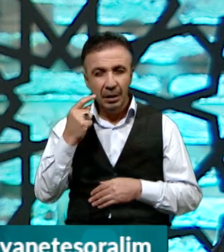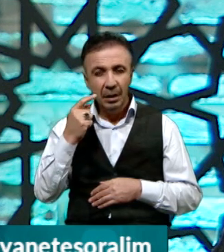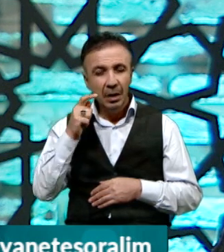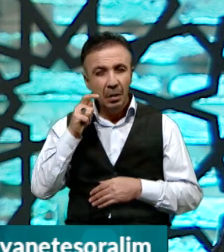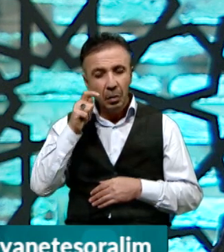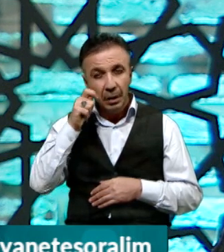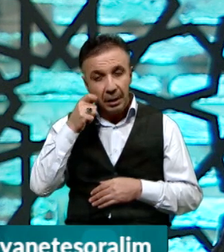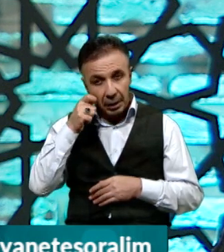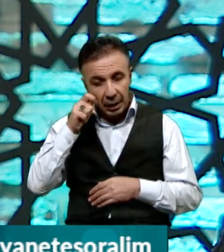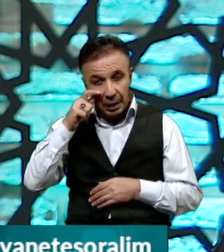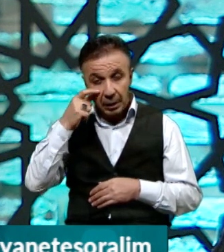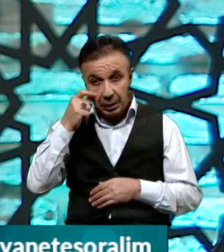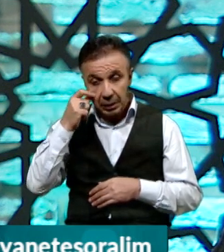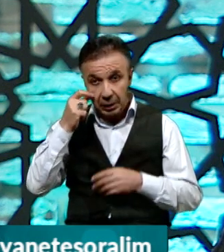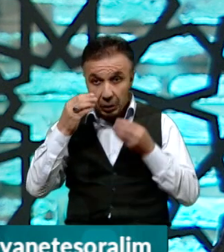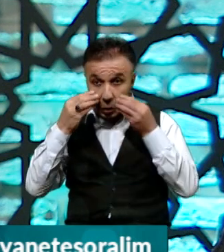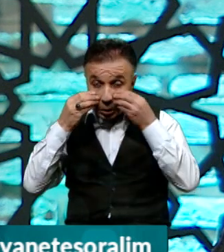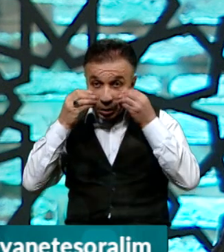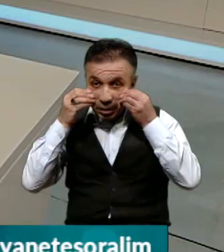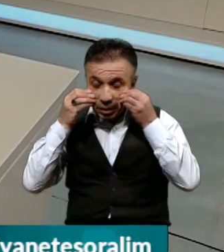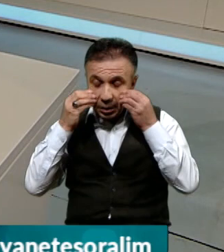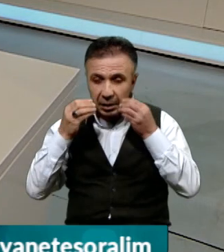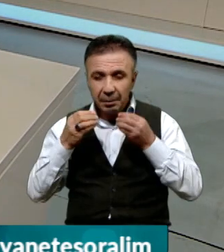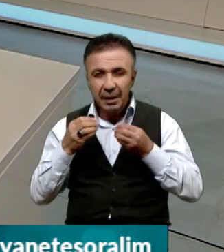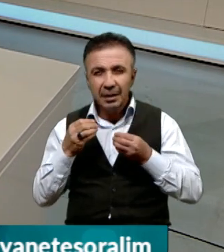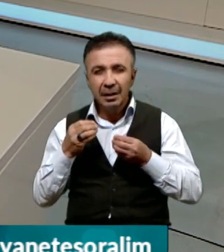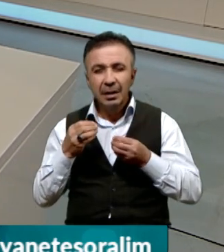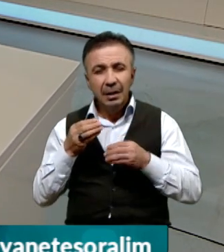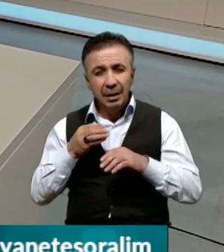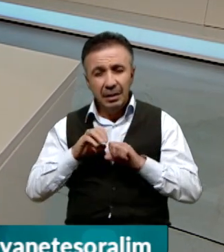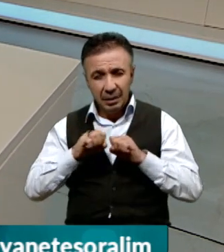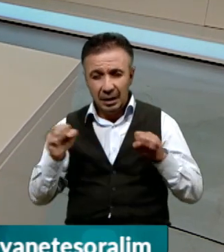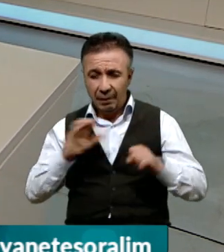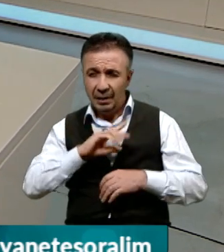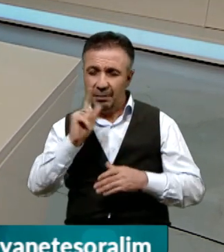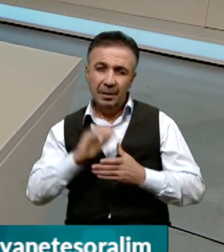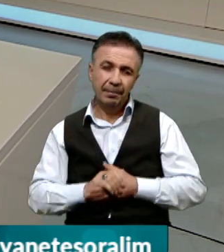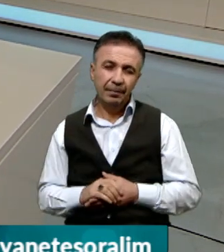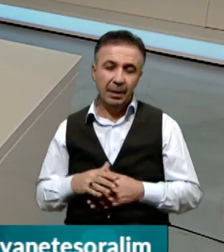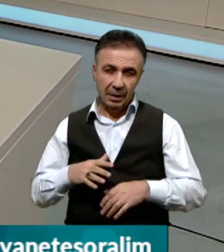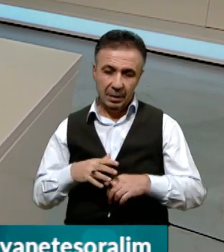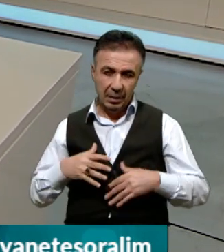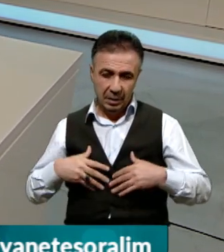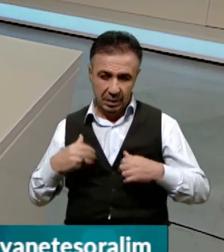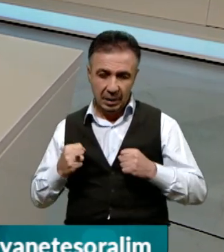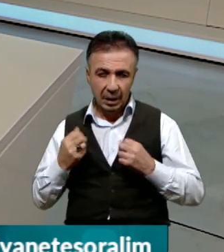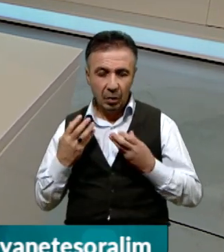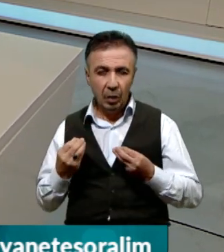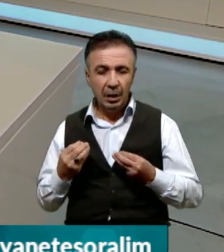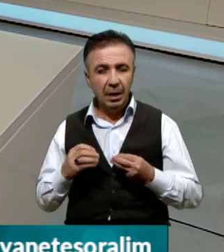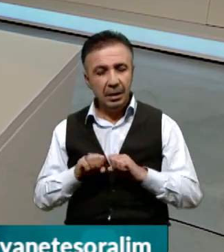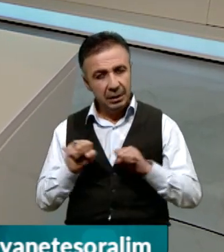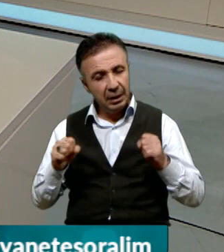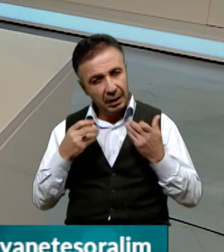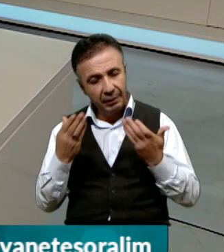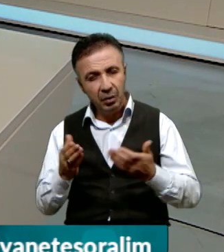mıdır? Yani bu eğer sağlık açısından gerçekten zarar veriyorsa nedir? Onun o rahat